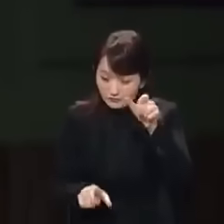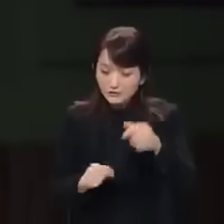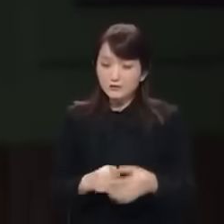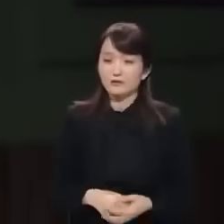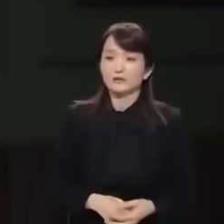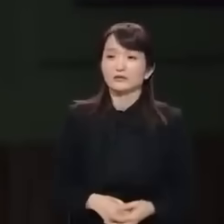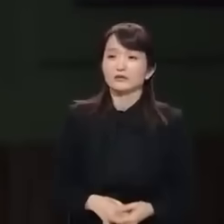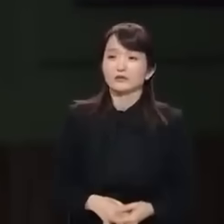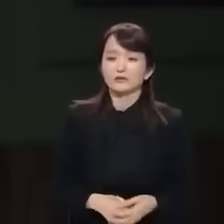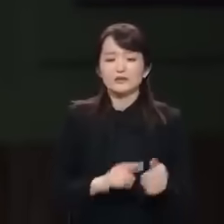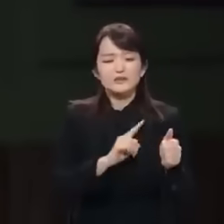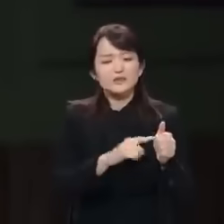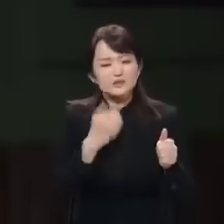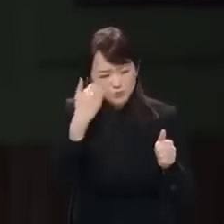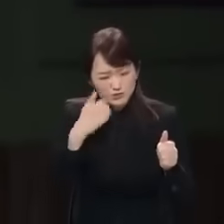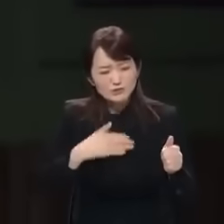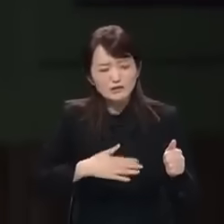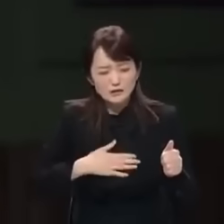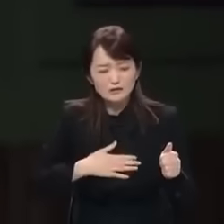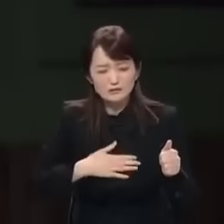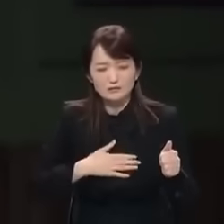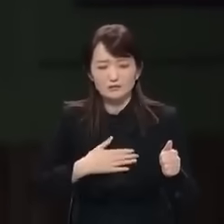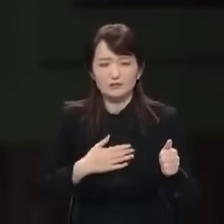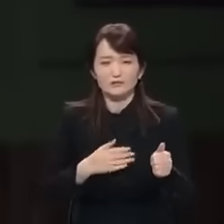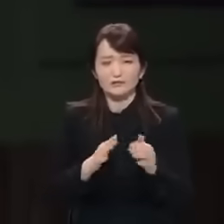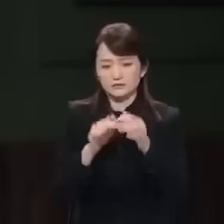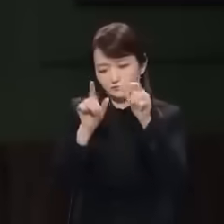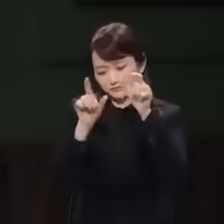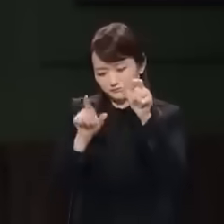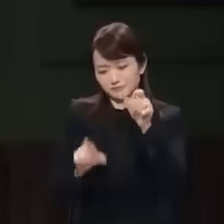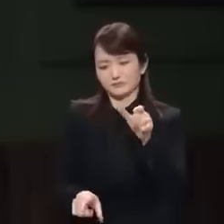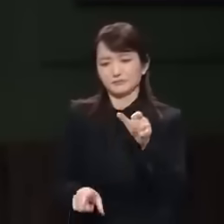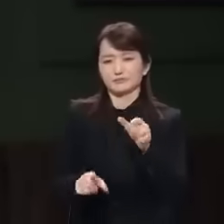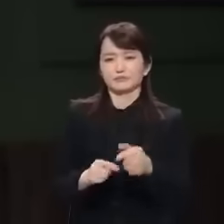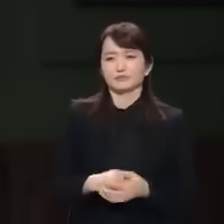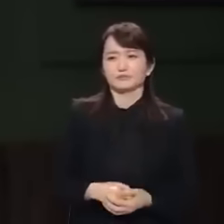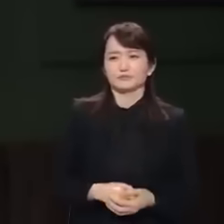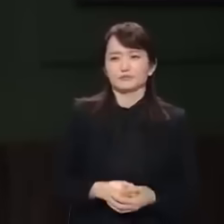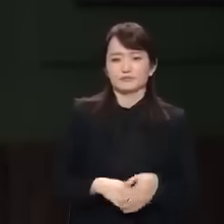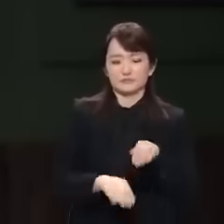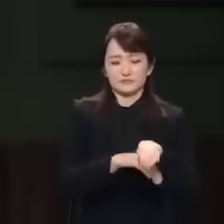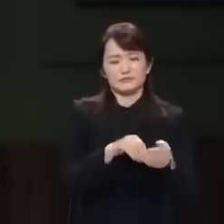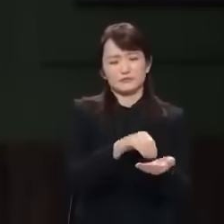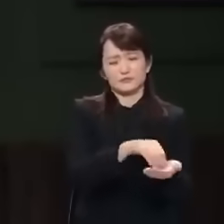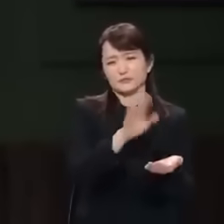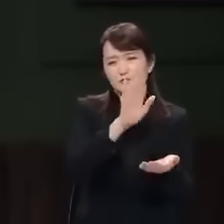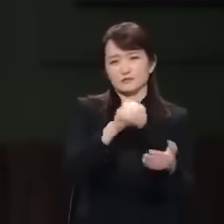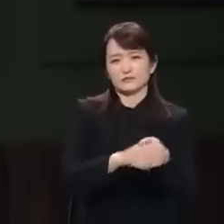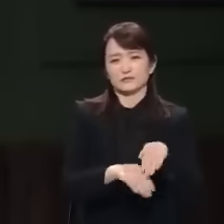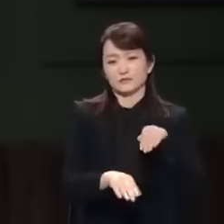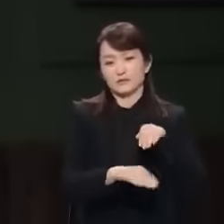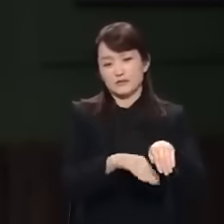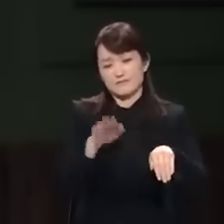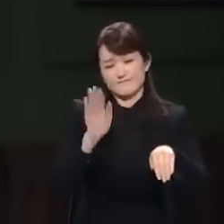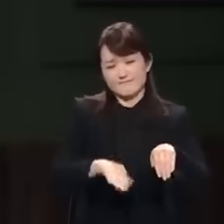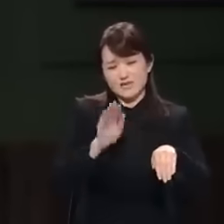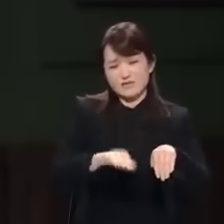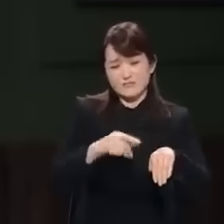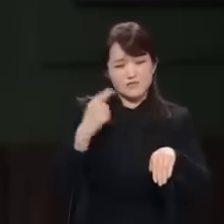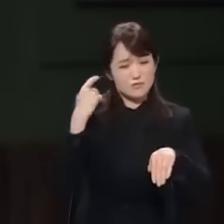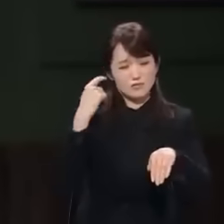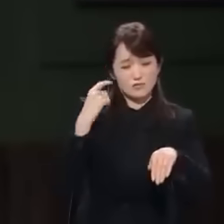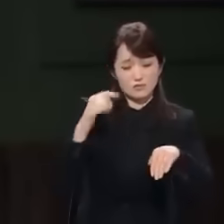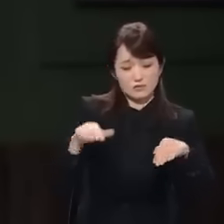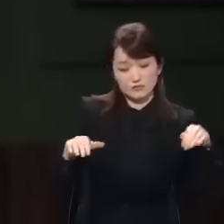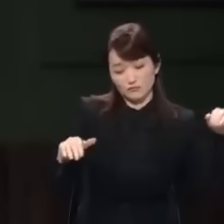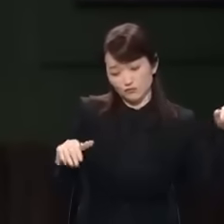입주민들이 아, 나 그 사람 누군지 알겠다 이런 식의 댓글이 많이 달렸습니다. 그 차 등록도 안 돼 있고 뭐 경적 울리면서 주차장 들어오는 차량